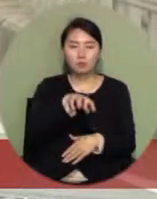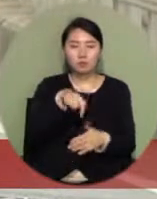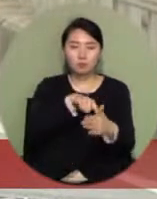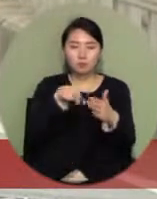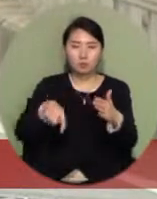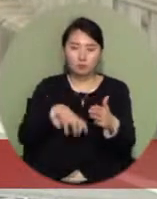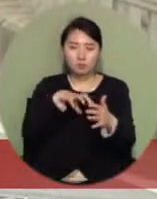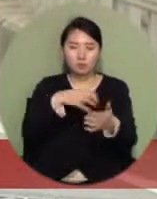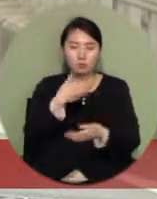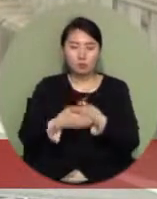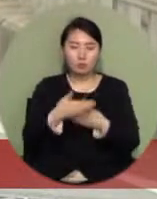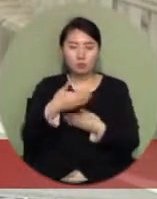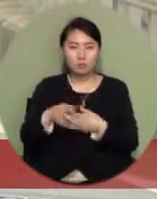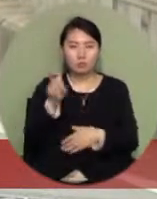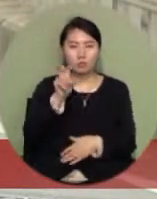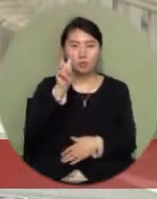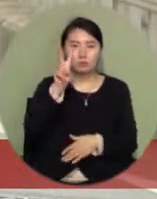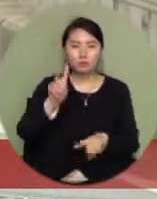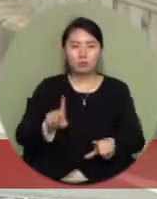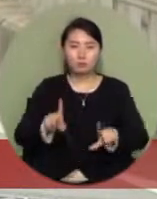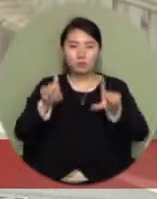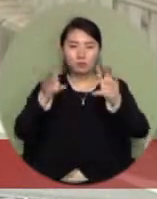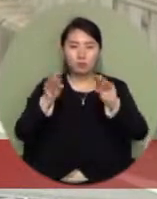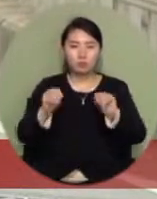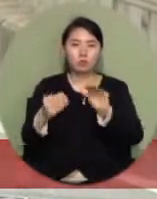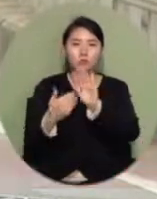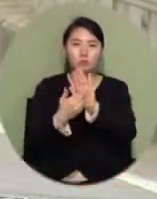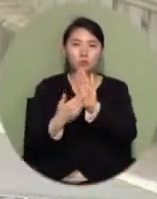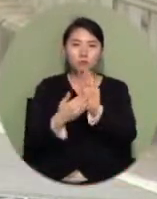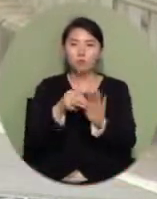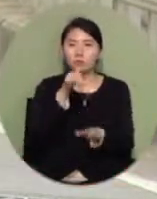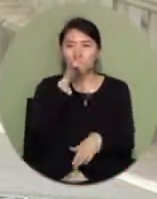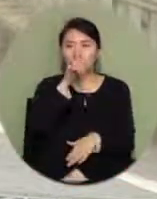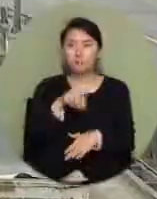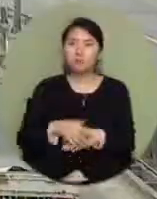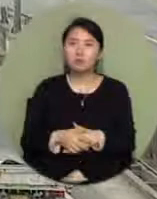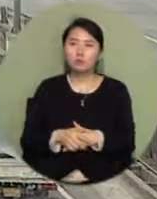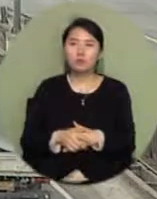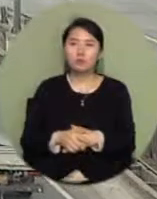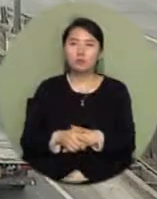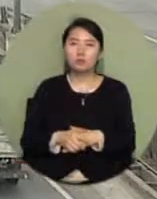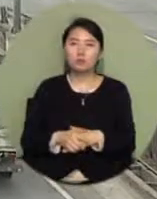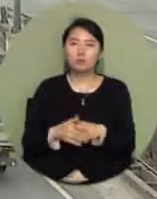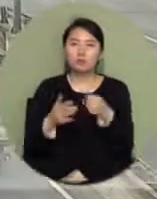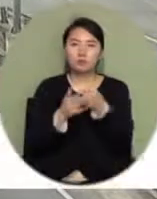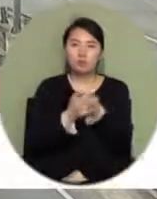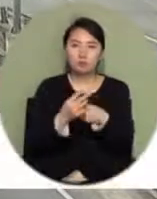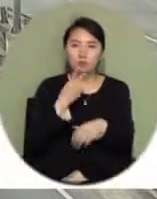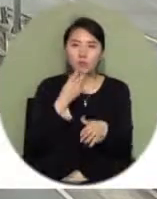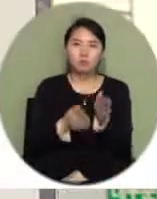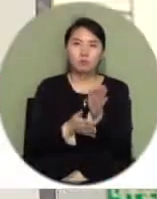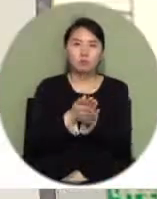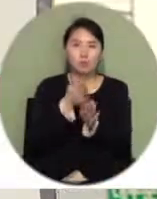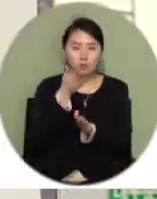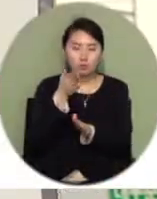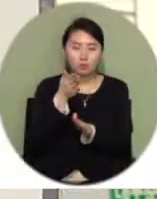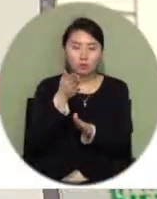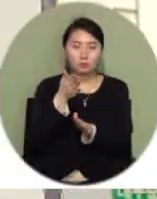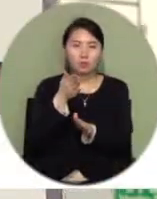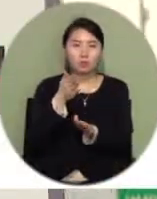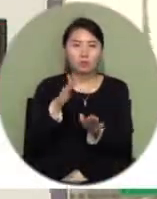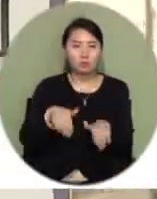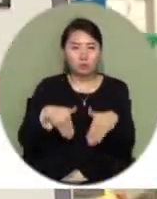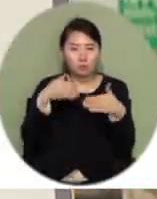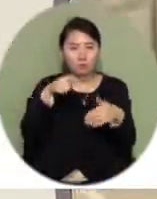순환로도 22일 자정을 기점으로 전면 통제되고 있습니다. 이 때문에 서울시는 동부